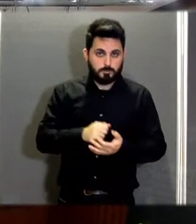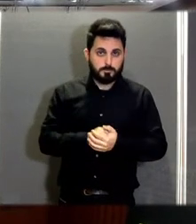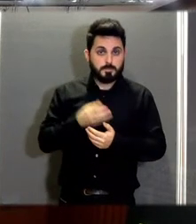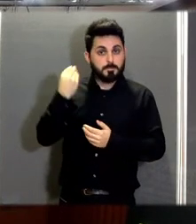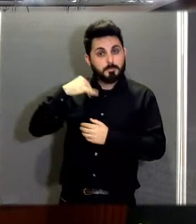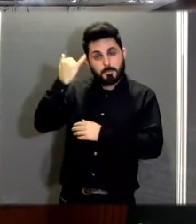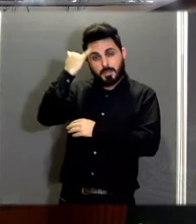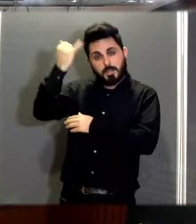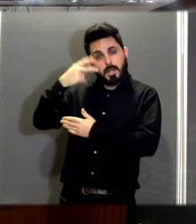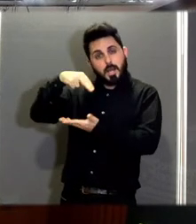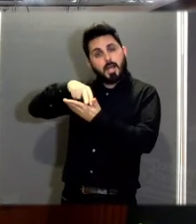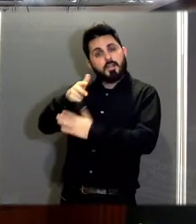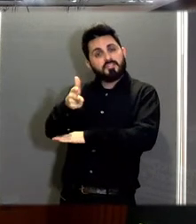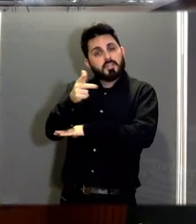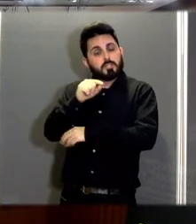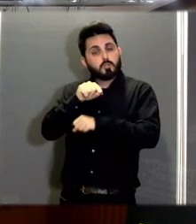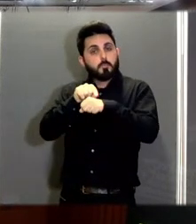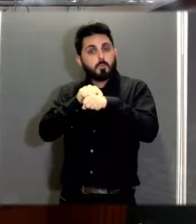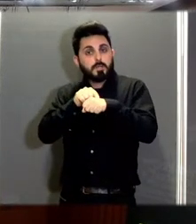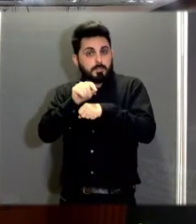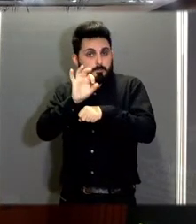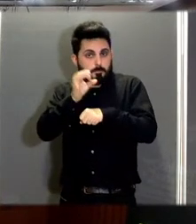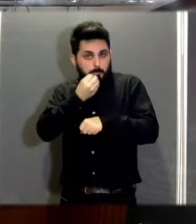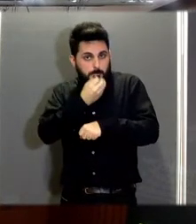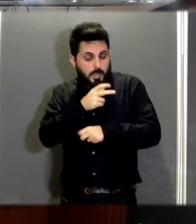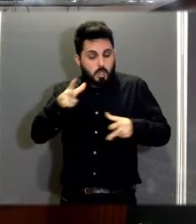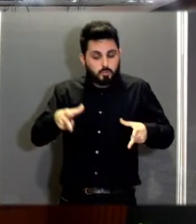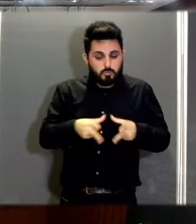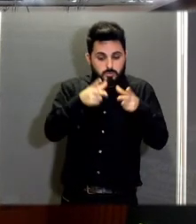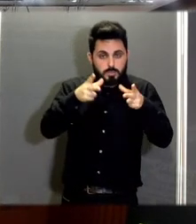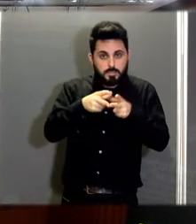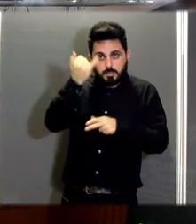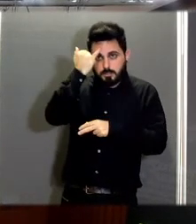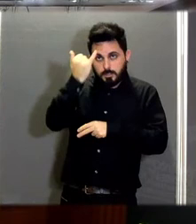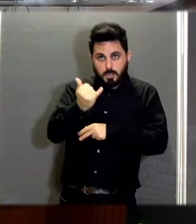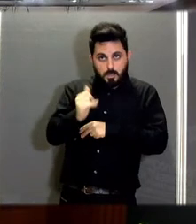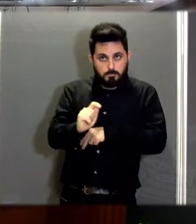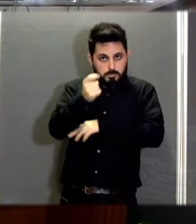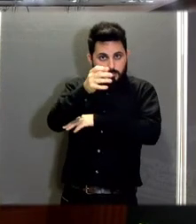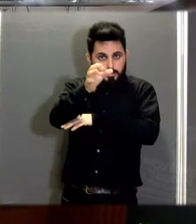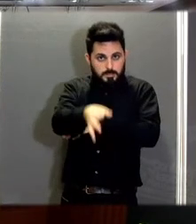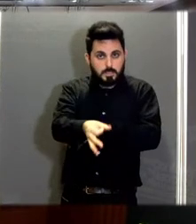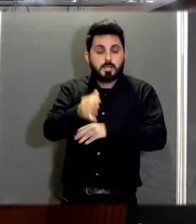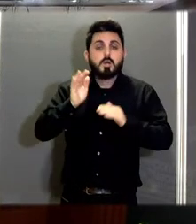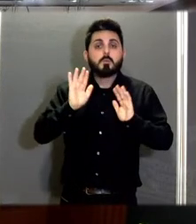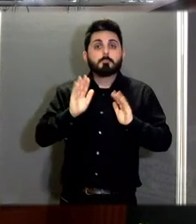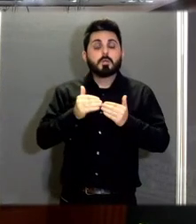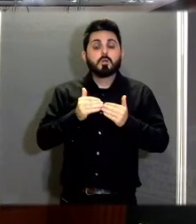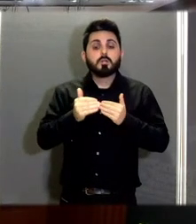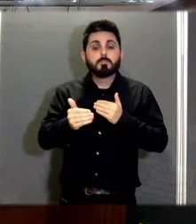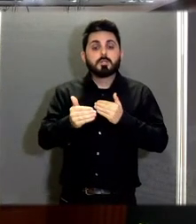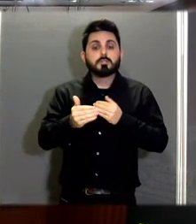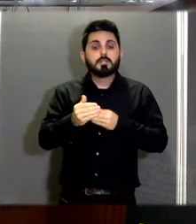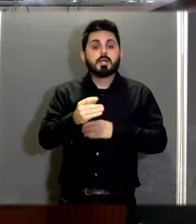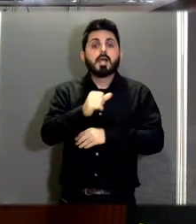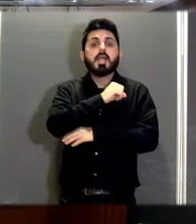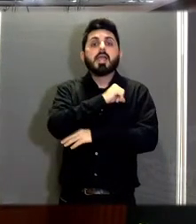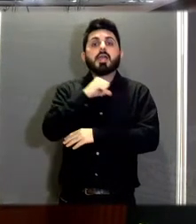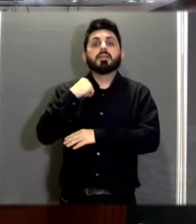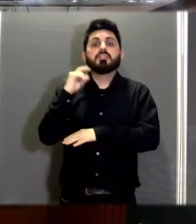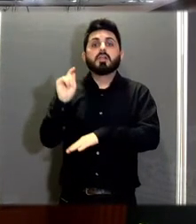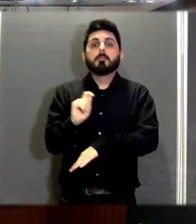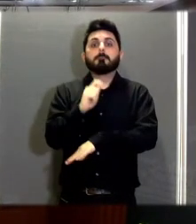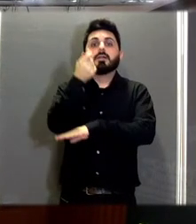la societat i va fer que en el seu moment no s'executés la